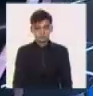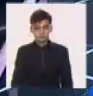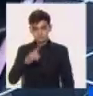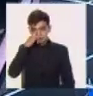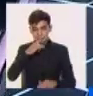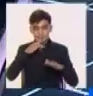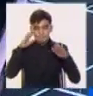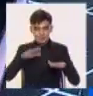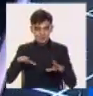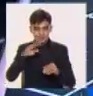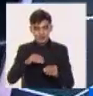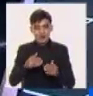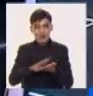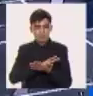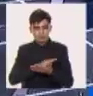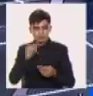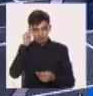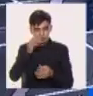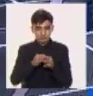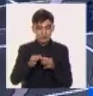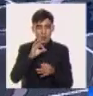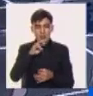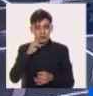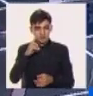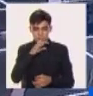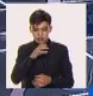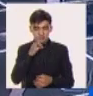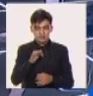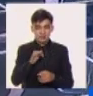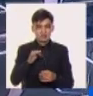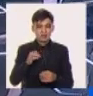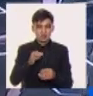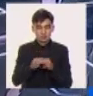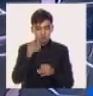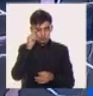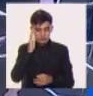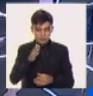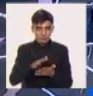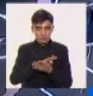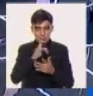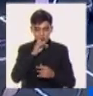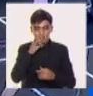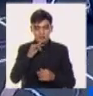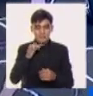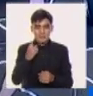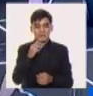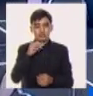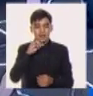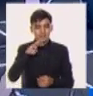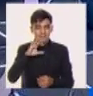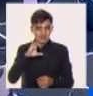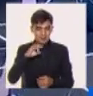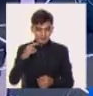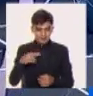В Казахстане не собираются отменять дистанционный формат обучения. Так что первую четверть, как и было запланировано, дети